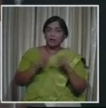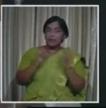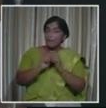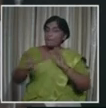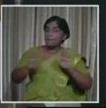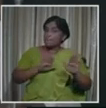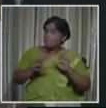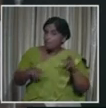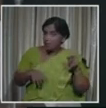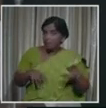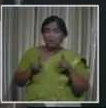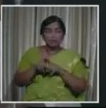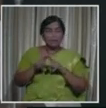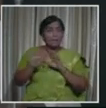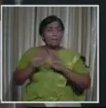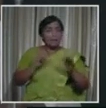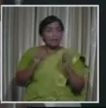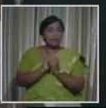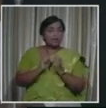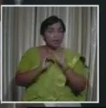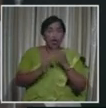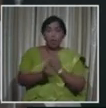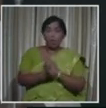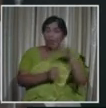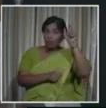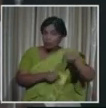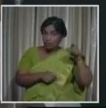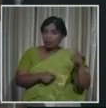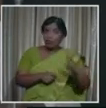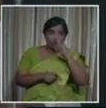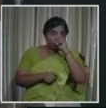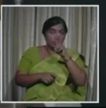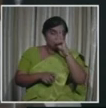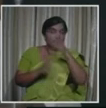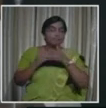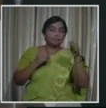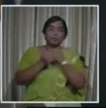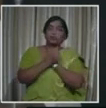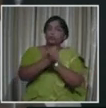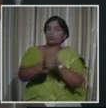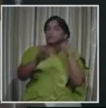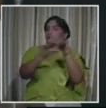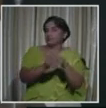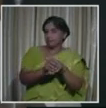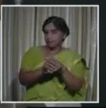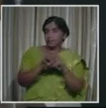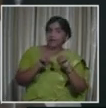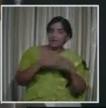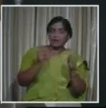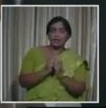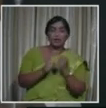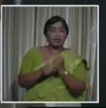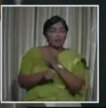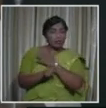මර්ධනය කරන්න එහෙම නැත්නම් මැඩපවත්වන්න කටයුතු කරපු පොලිස් නිලධාරීන්ට සති 2 3 අධිකරණේ දෙනවා වෙනත් ක්‍රියාමාර්ග